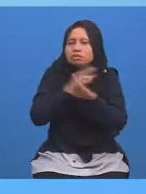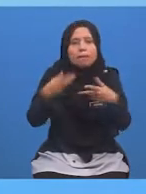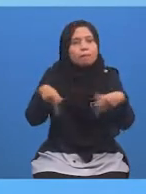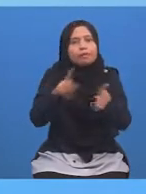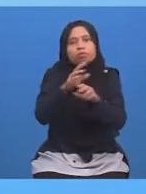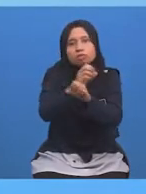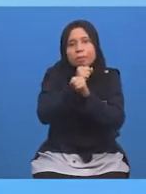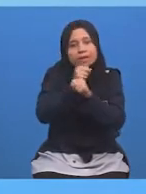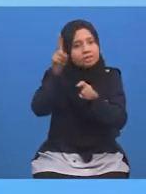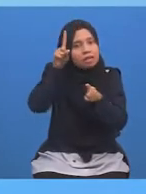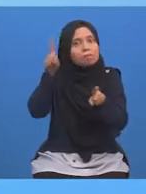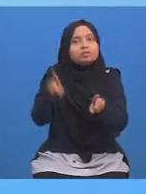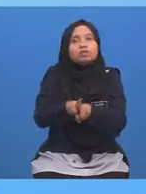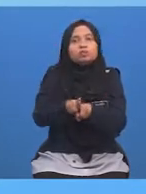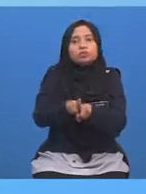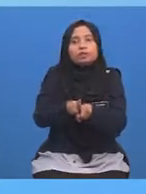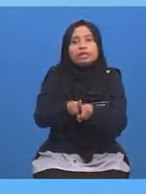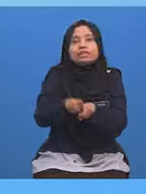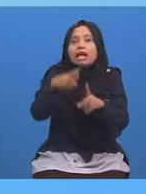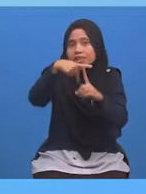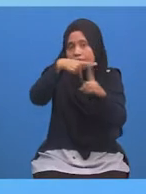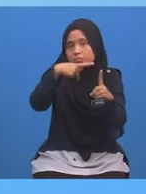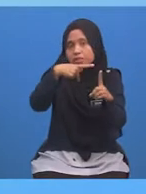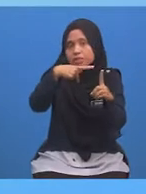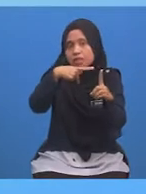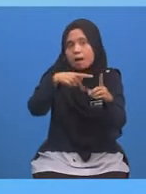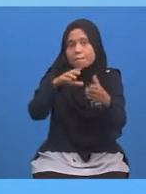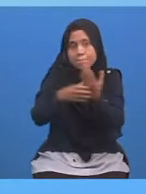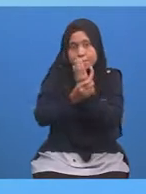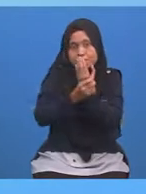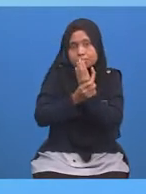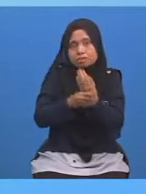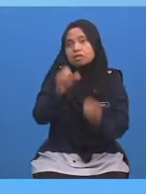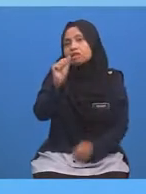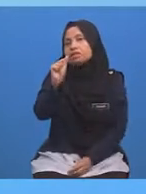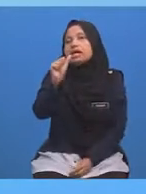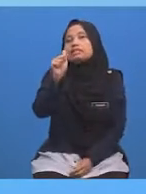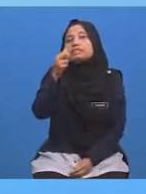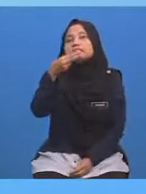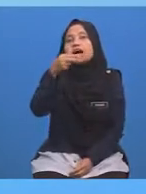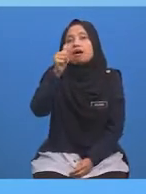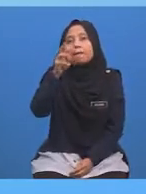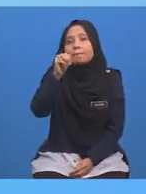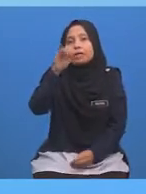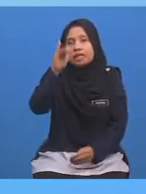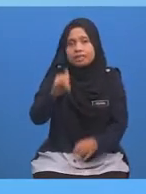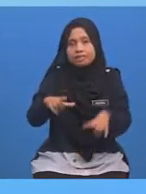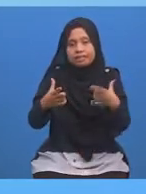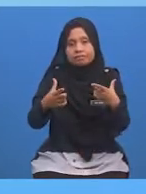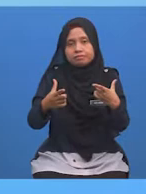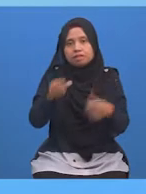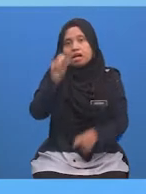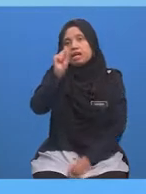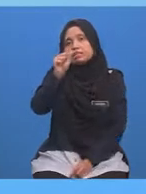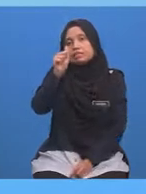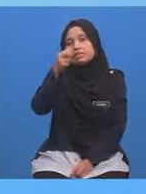perlu mendapatkan persetujuan daripada pemegang-pemegang saham yang lain.